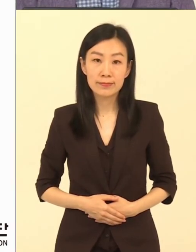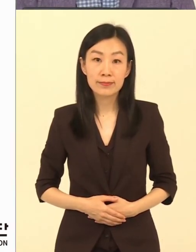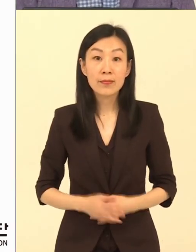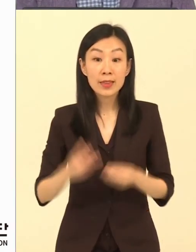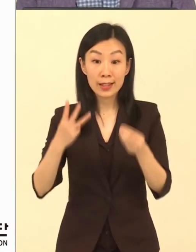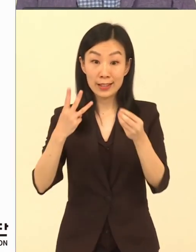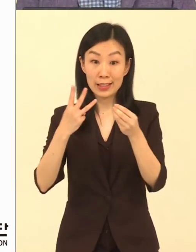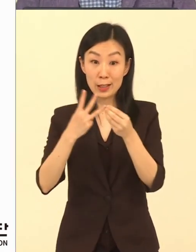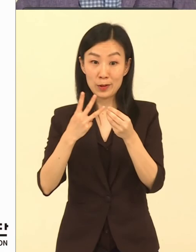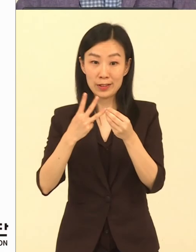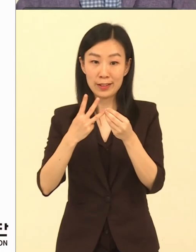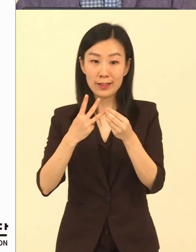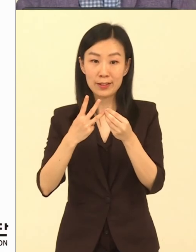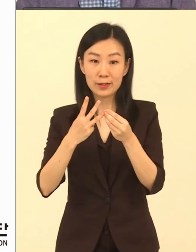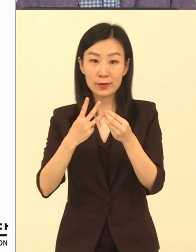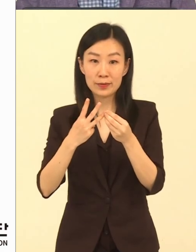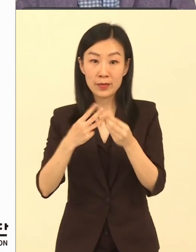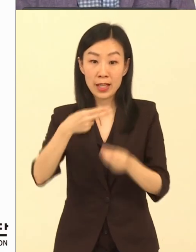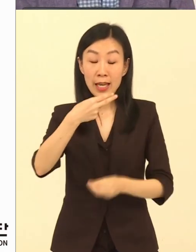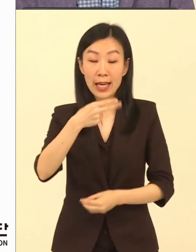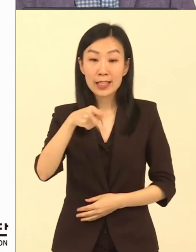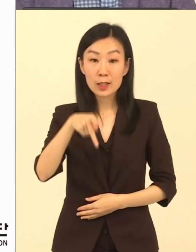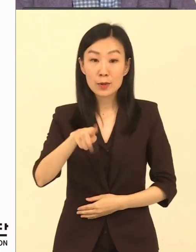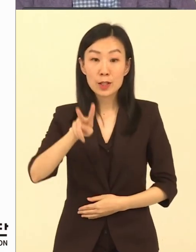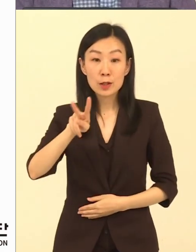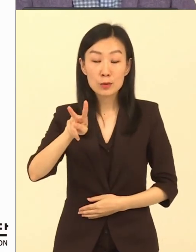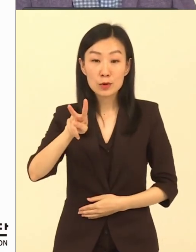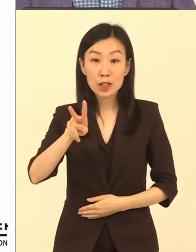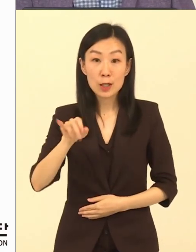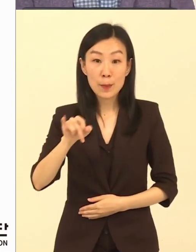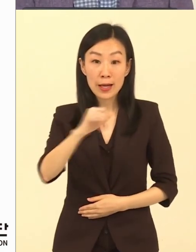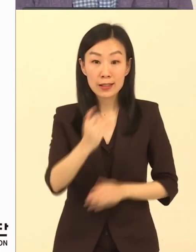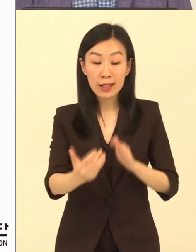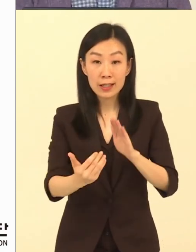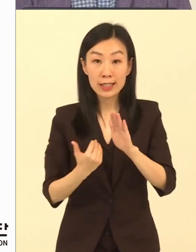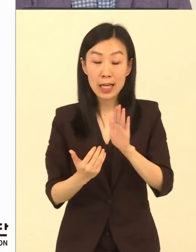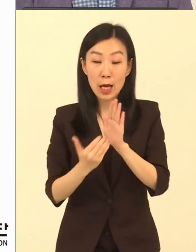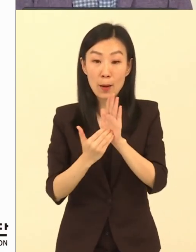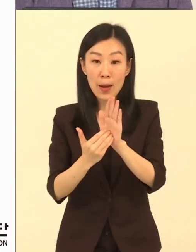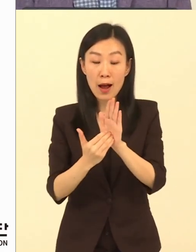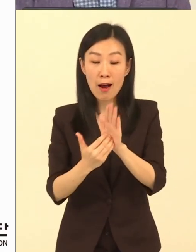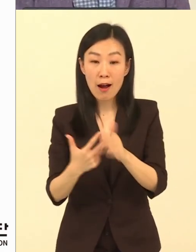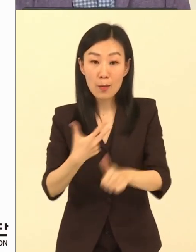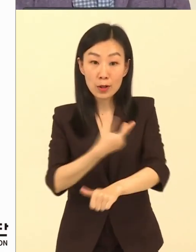세 번째, 인유두종 바이러스 예방 접종은 안전한가요?